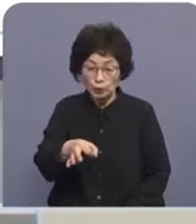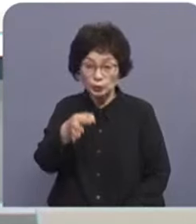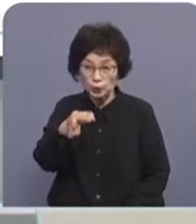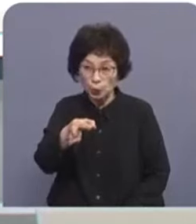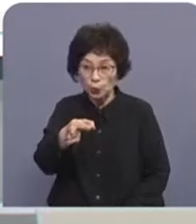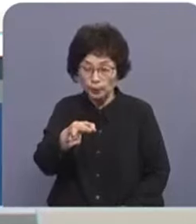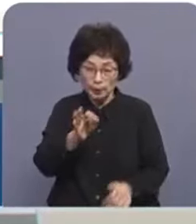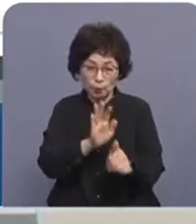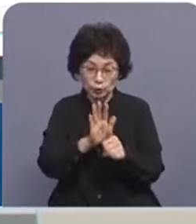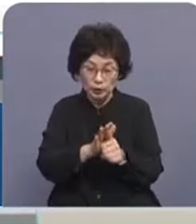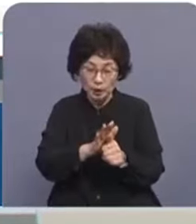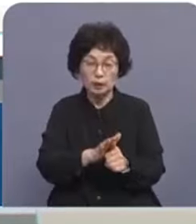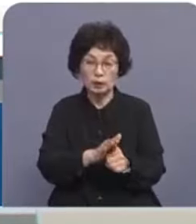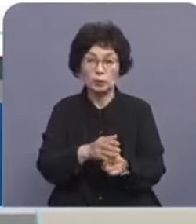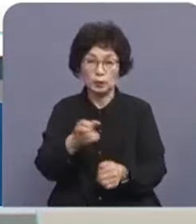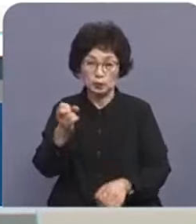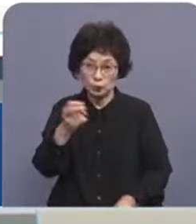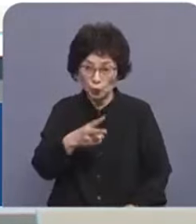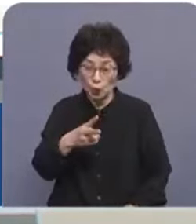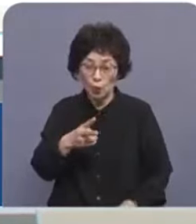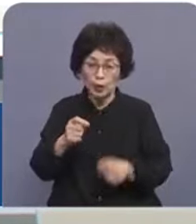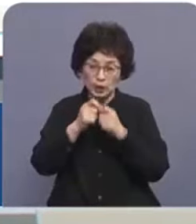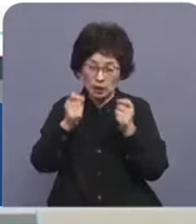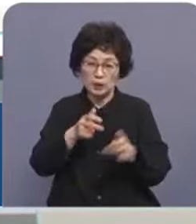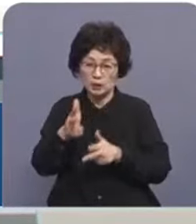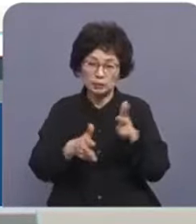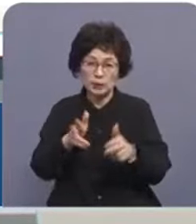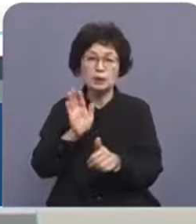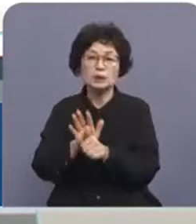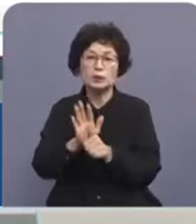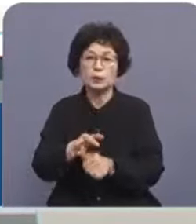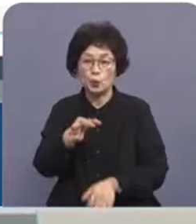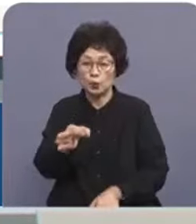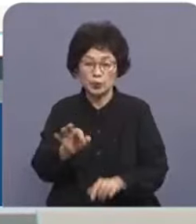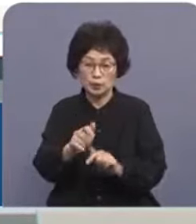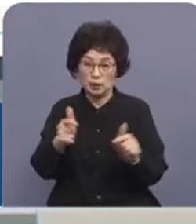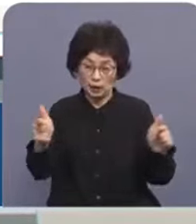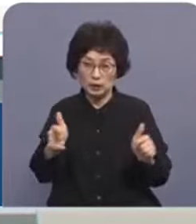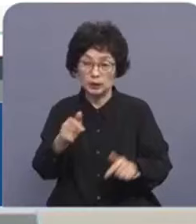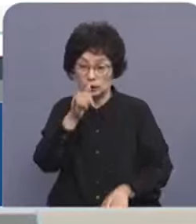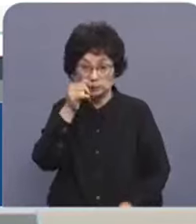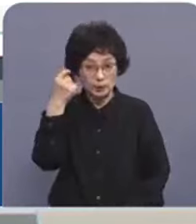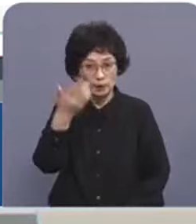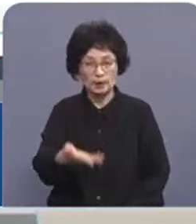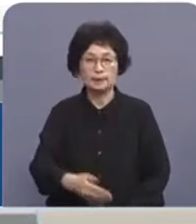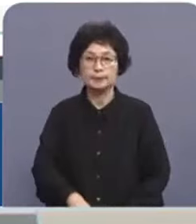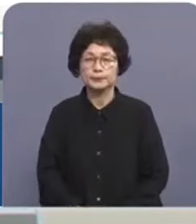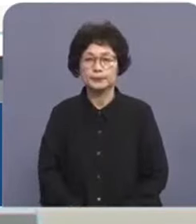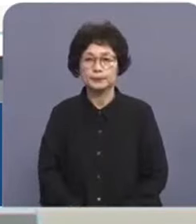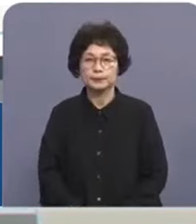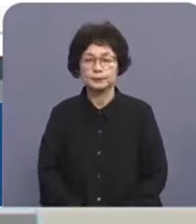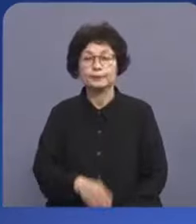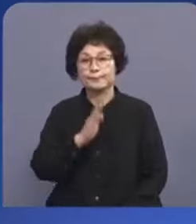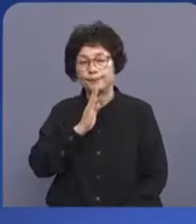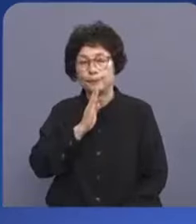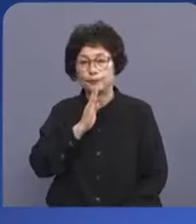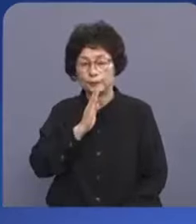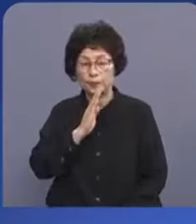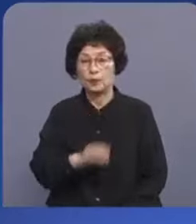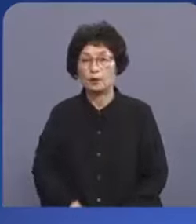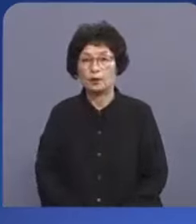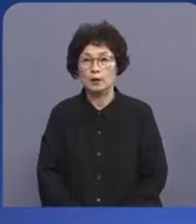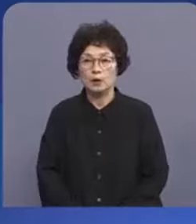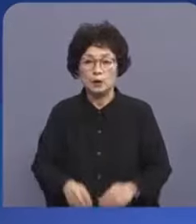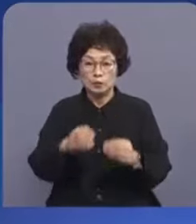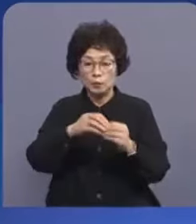말고도 또 민간 사업자에게 주는 어떤 지원금 형태나 여러 가지 좀 보존해 주 것들이 있습니까 그렇습니다이 명절때 부산의